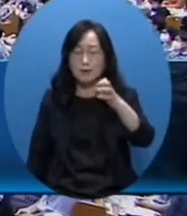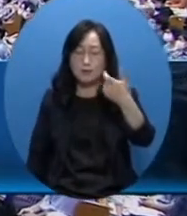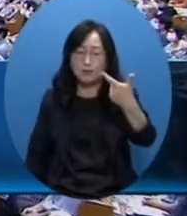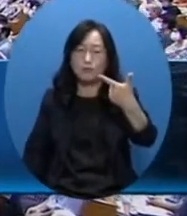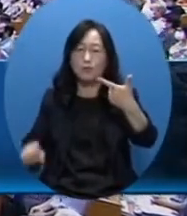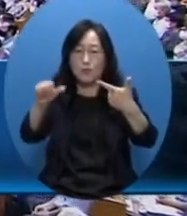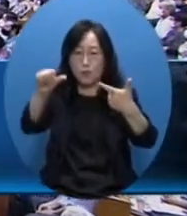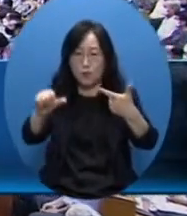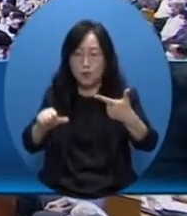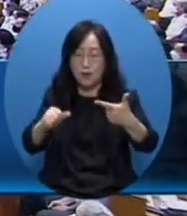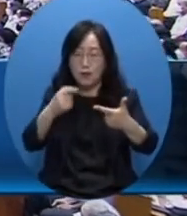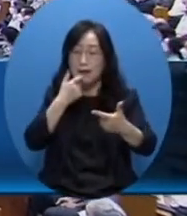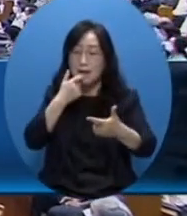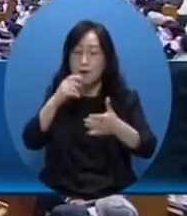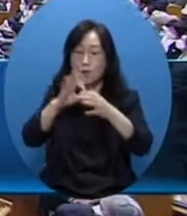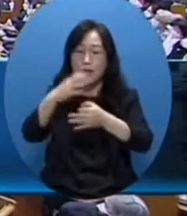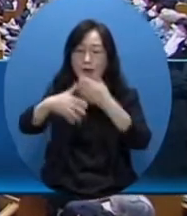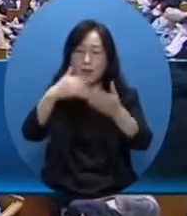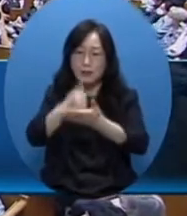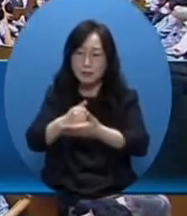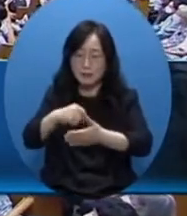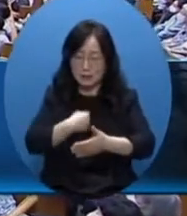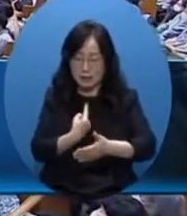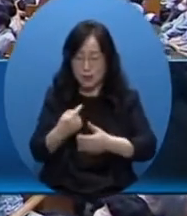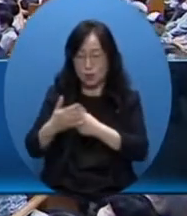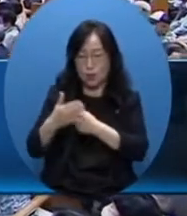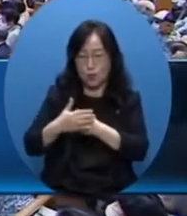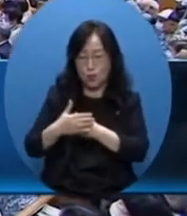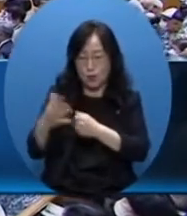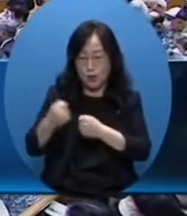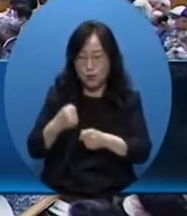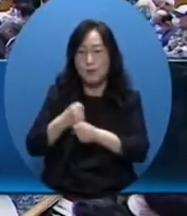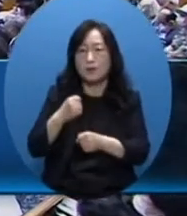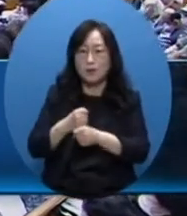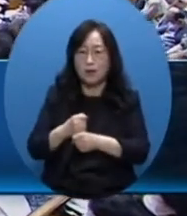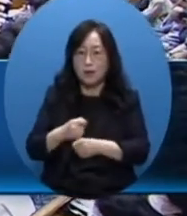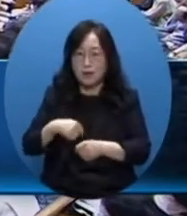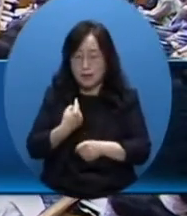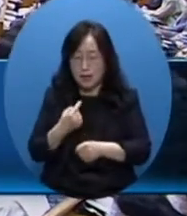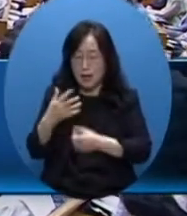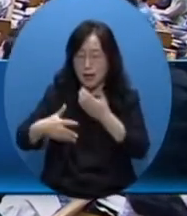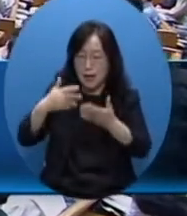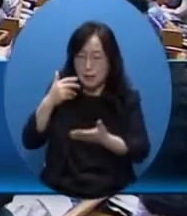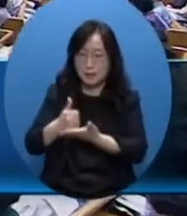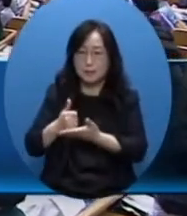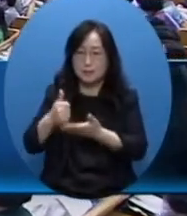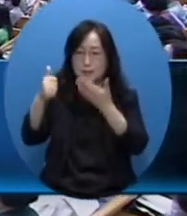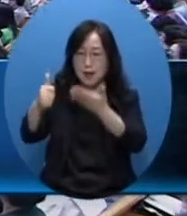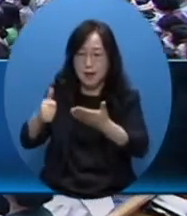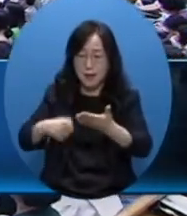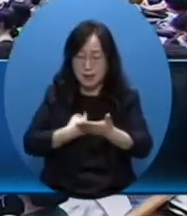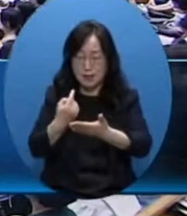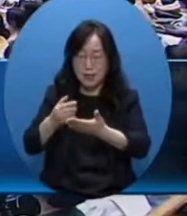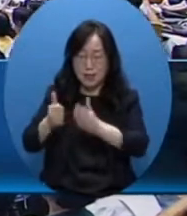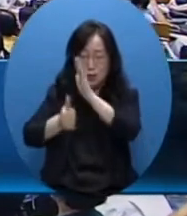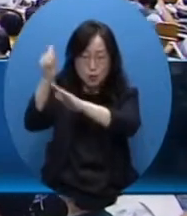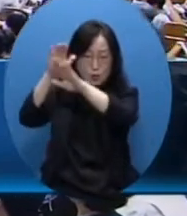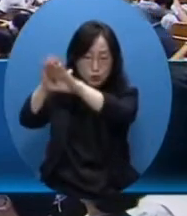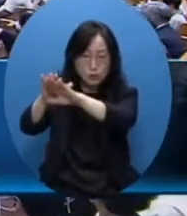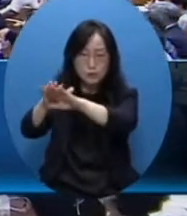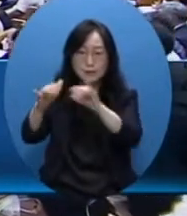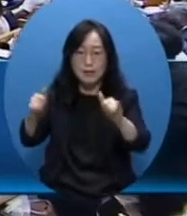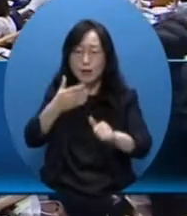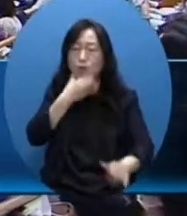5절입니다. 야곱의 하나님을 자기의 도움으로 삼으며 야외 자기 하나님에게 자기의 소망을 두는 자는 복이